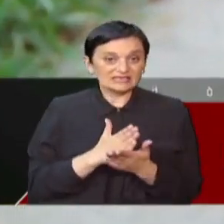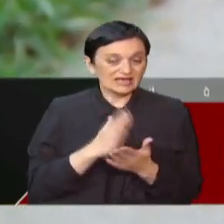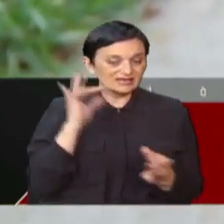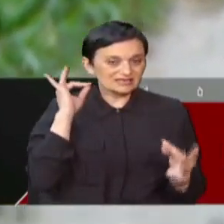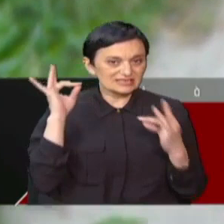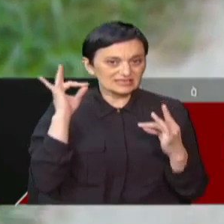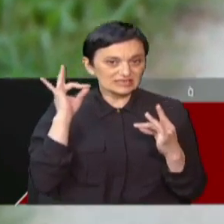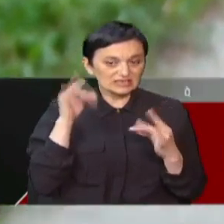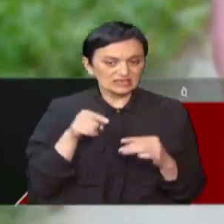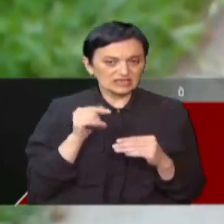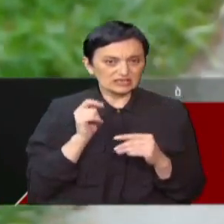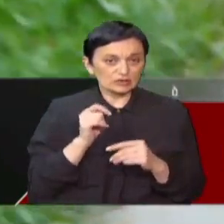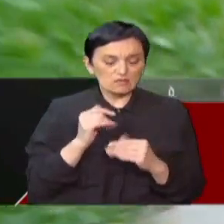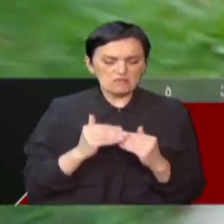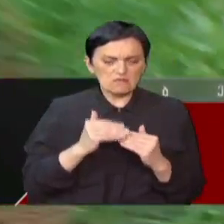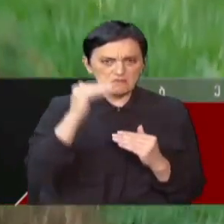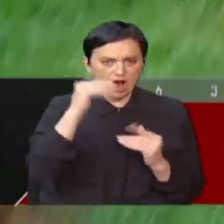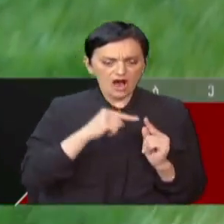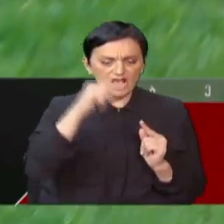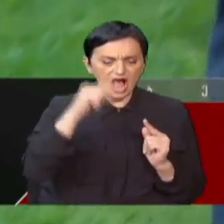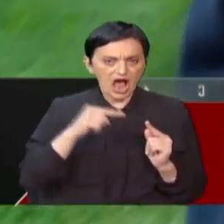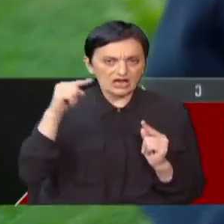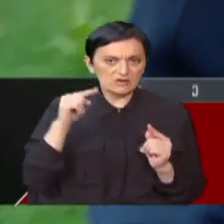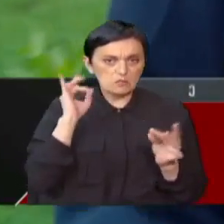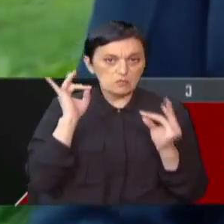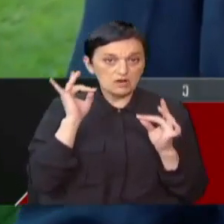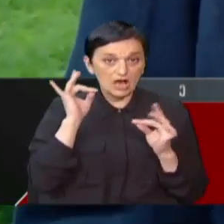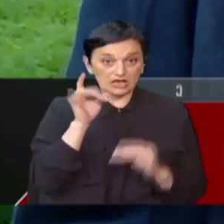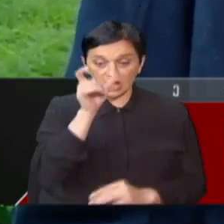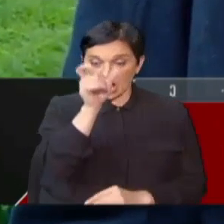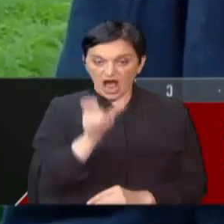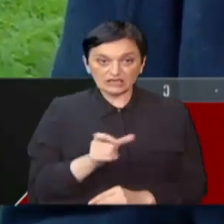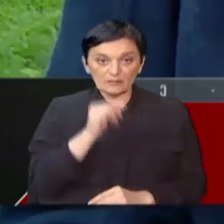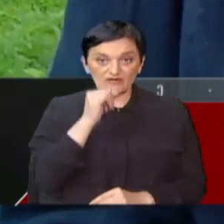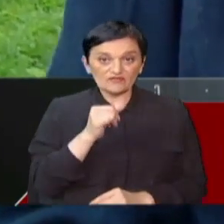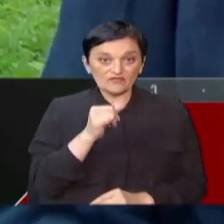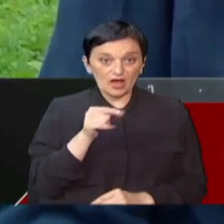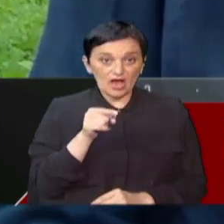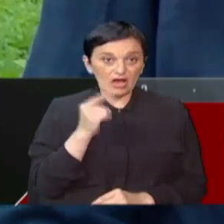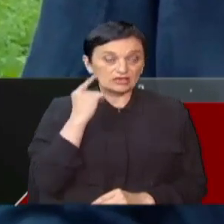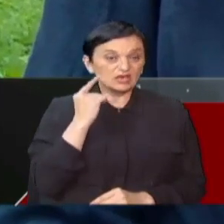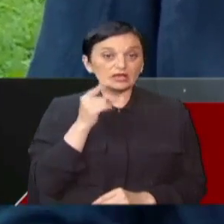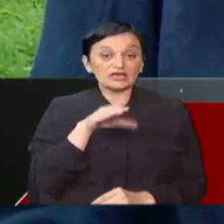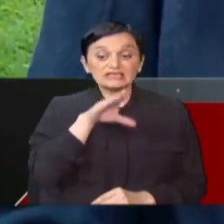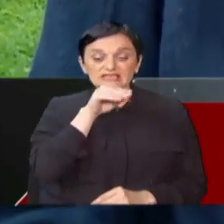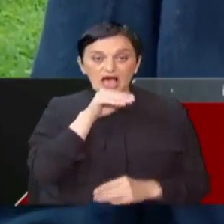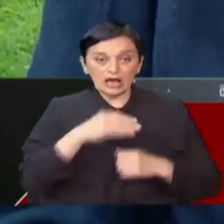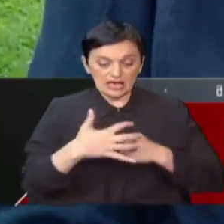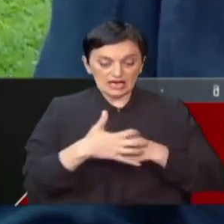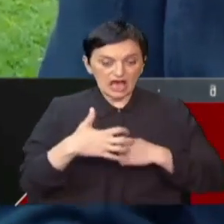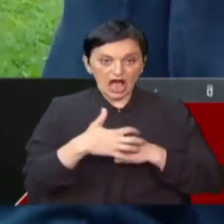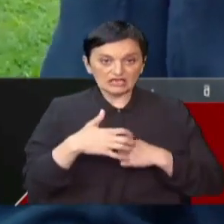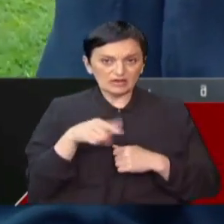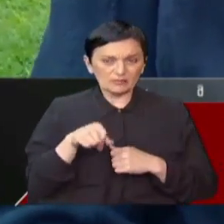სიგნალი გადის. მაღალი სიხშირის ბგერებს გამოსებს, რომელსაც ადამიანი ვერ აღიქვამს. და ძაღლები და კატები